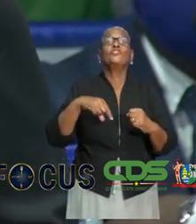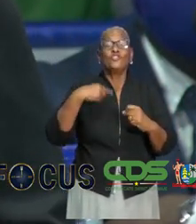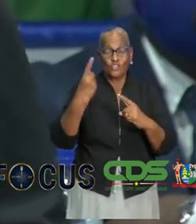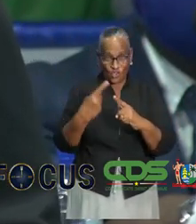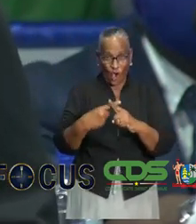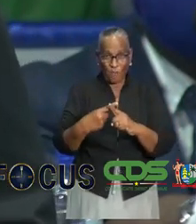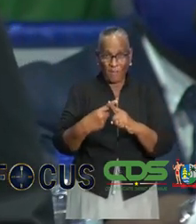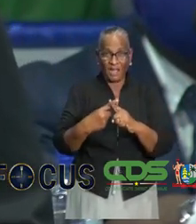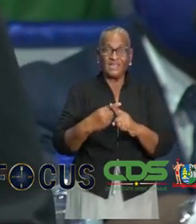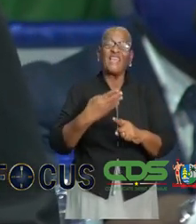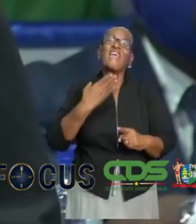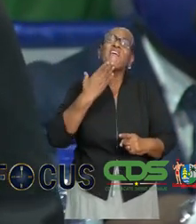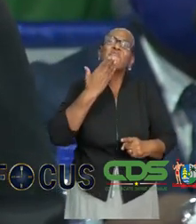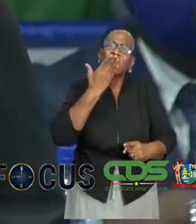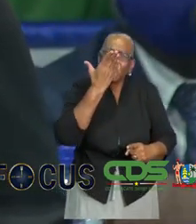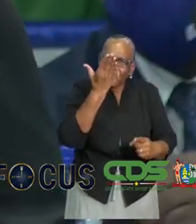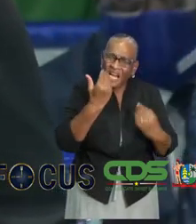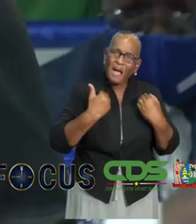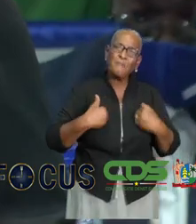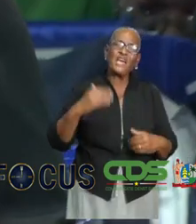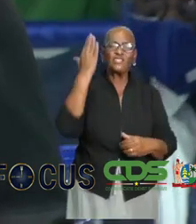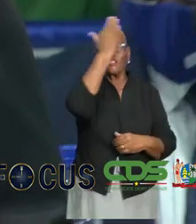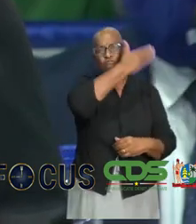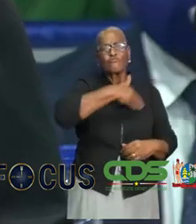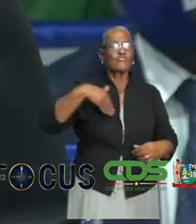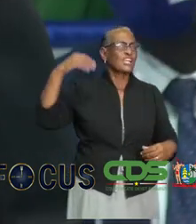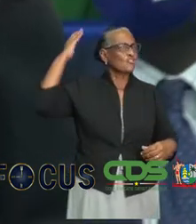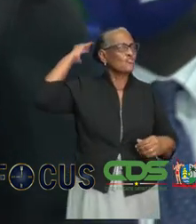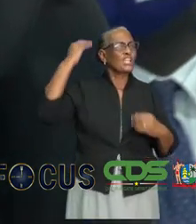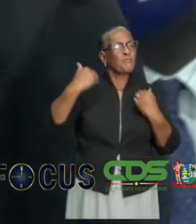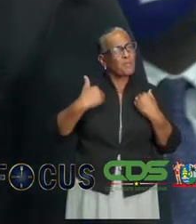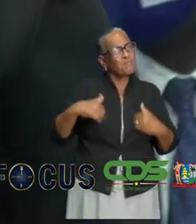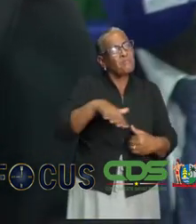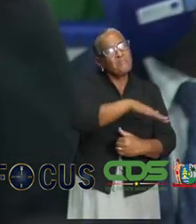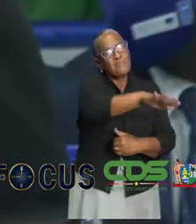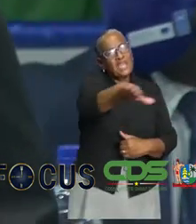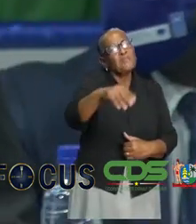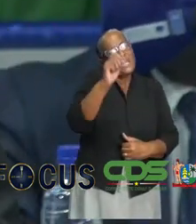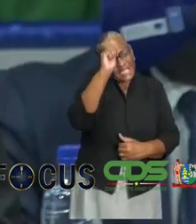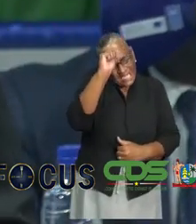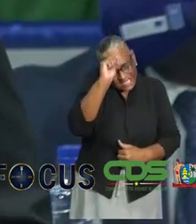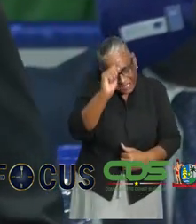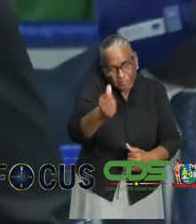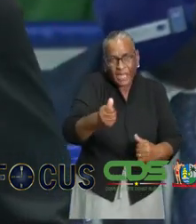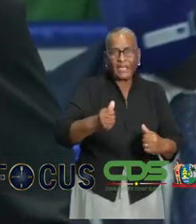we actie Asranang familie, Asranang volk, naar alle spiki